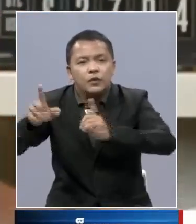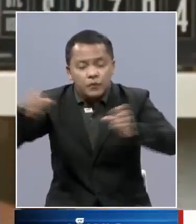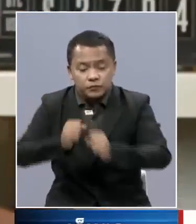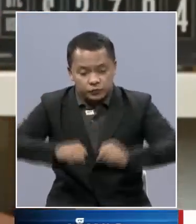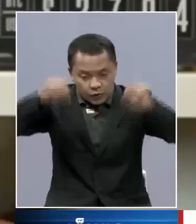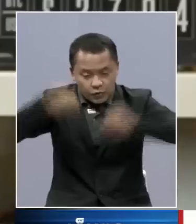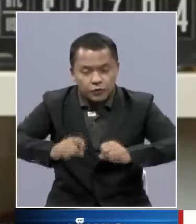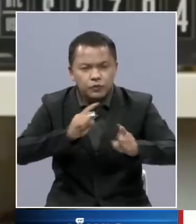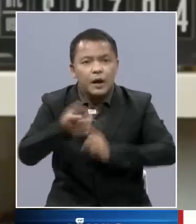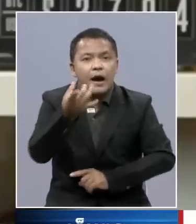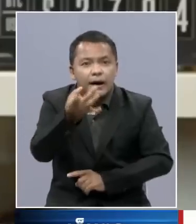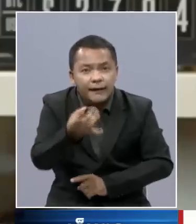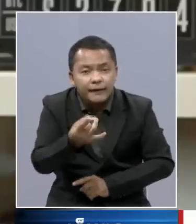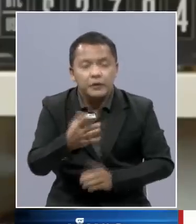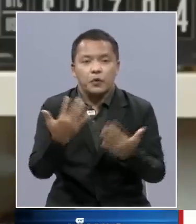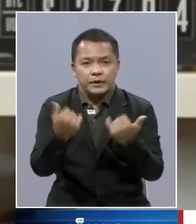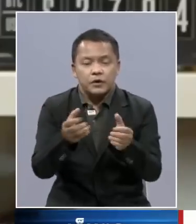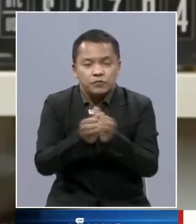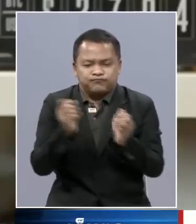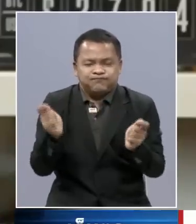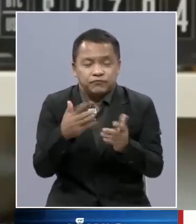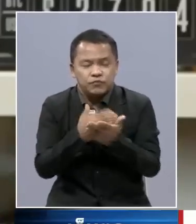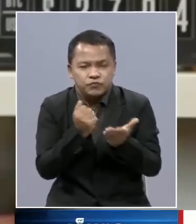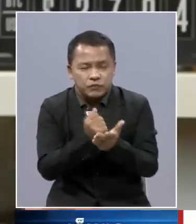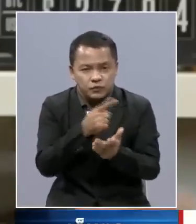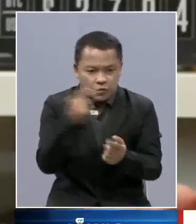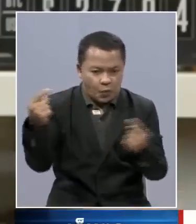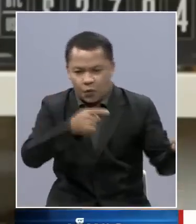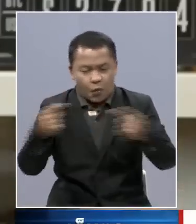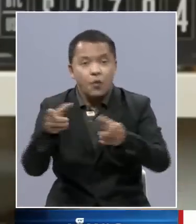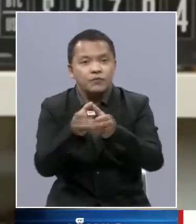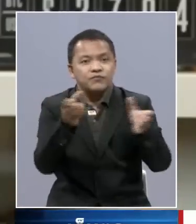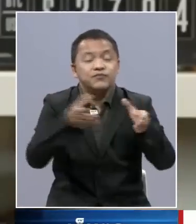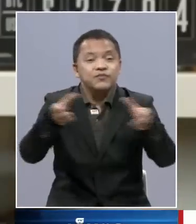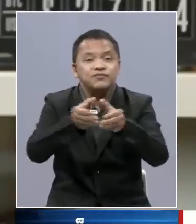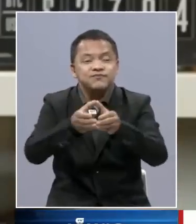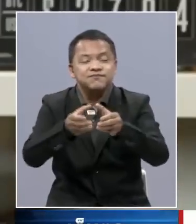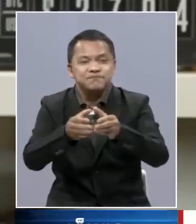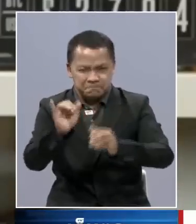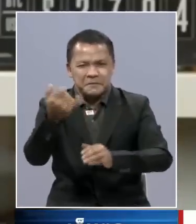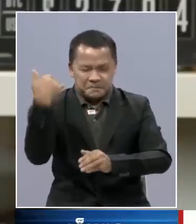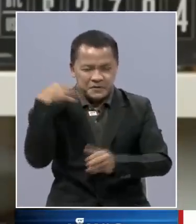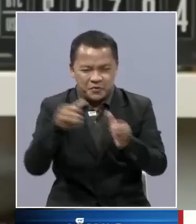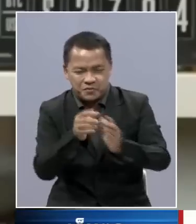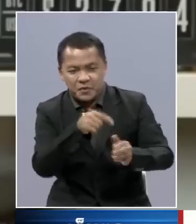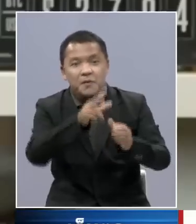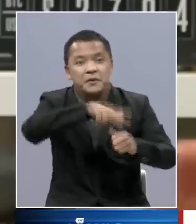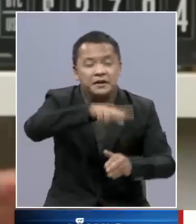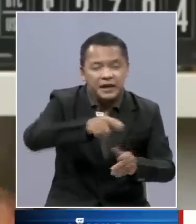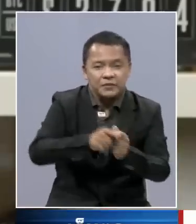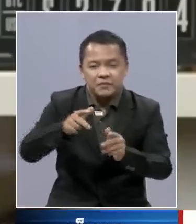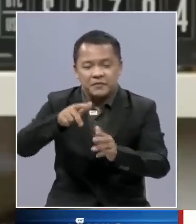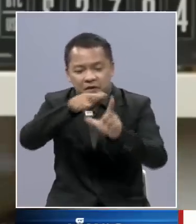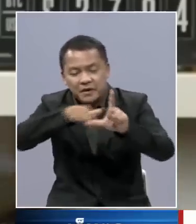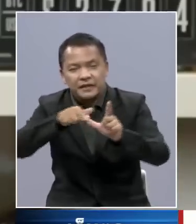กลงเรื่องนู้นเรื่องนี้ยังไงคือตอนนี้กองเชียร์ก็ซัดกระหน่ำกัน2ฝ่ายเนาะ จริงครับ กองเชียร์เพื่อไทยก็ไปก้าว